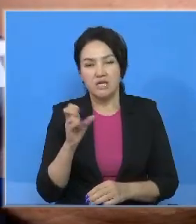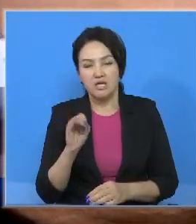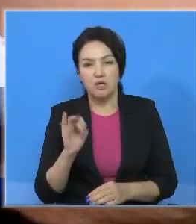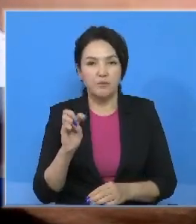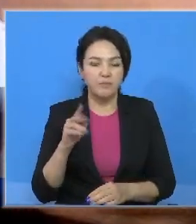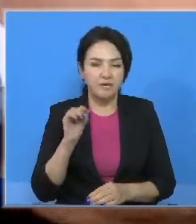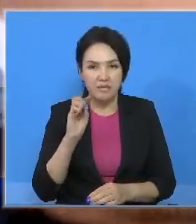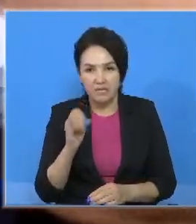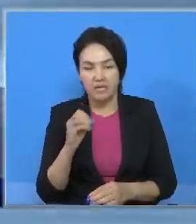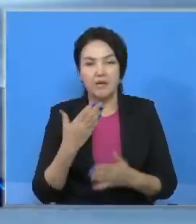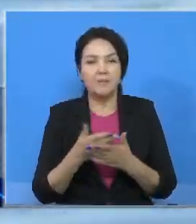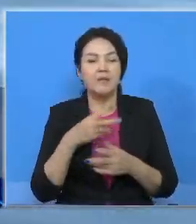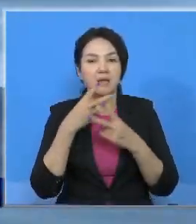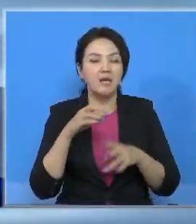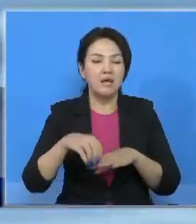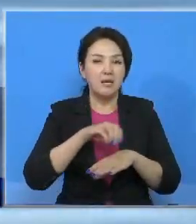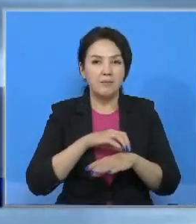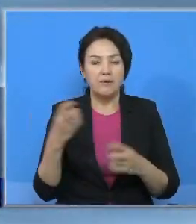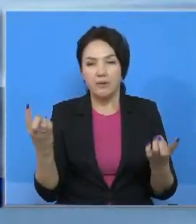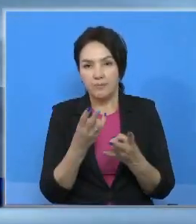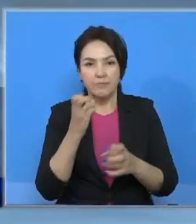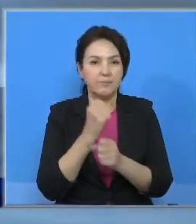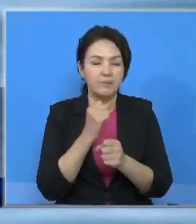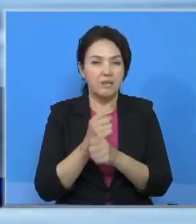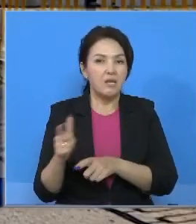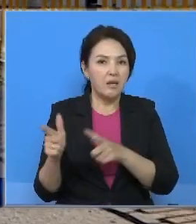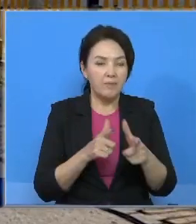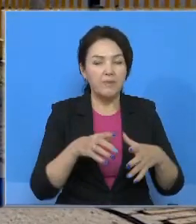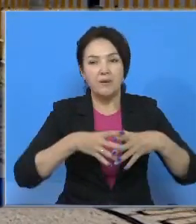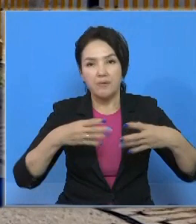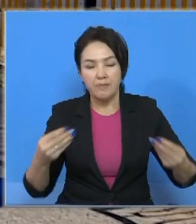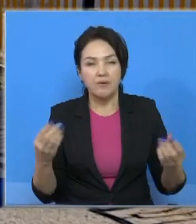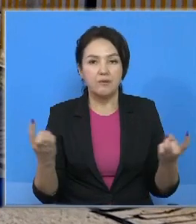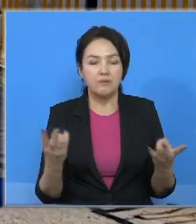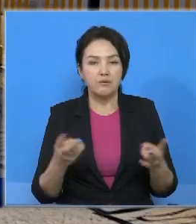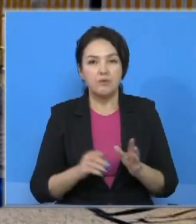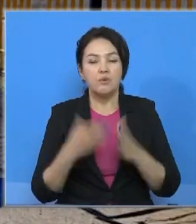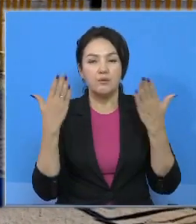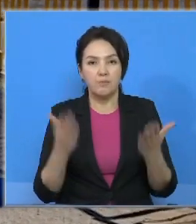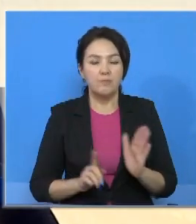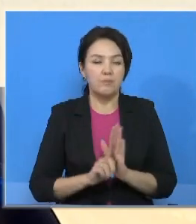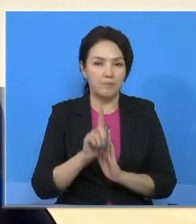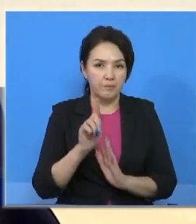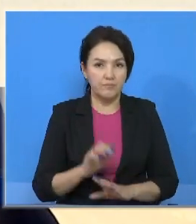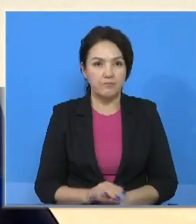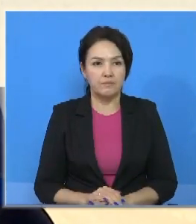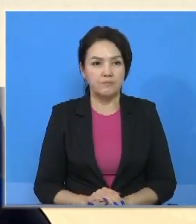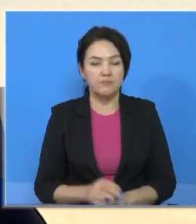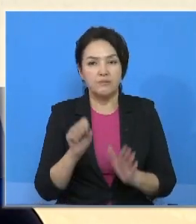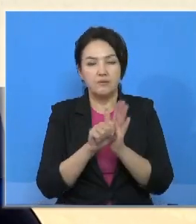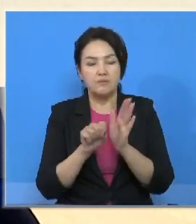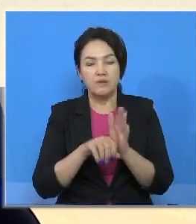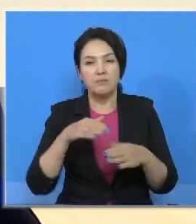и Женишке. Как заметил аким области, необходимые работы по подготовке к весне необходимо проводить уже сейчас. Зимой это будет